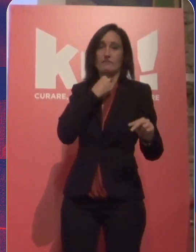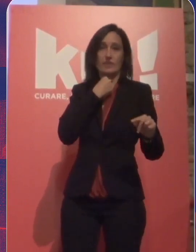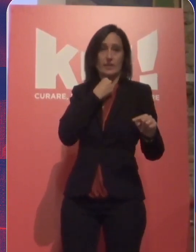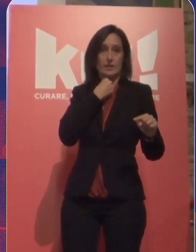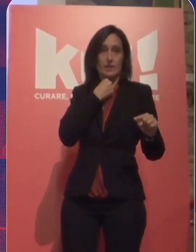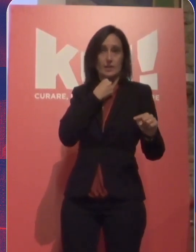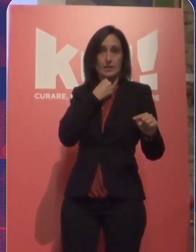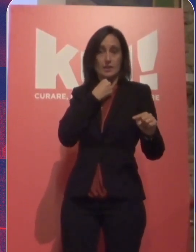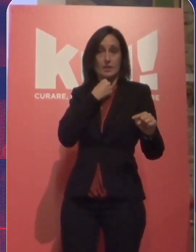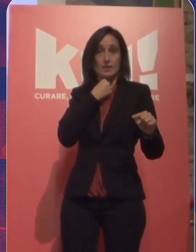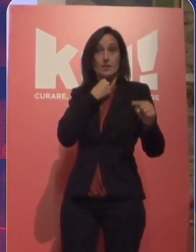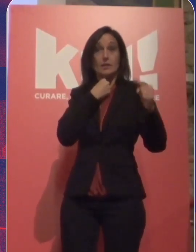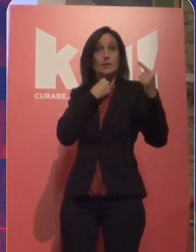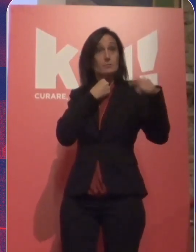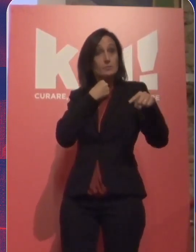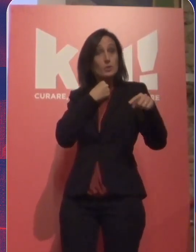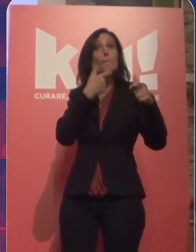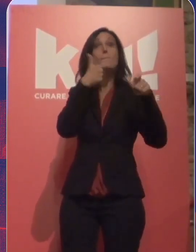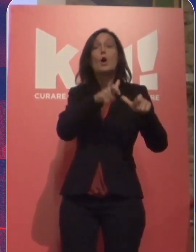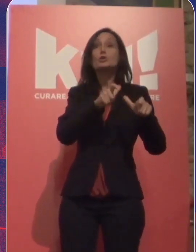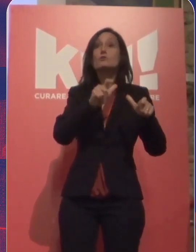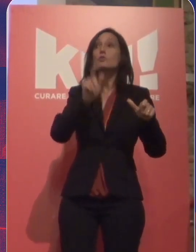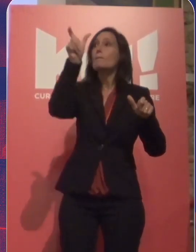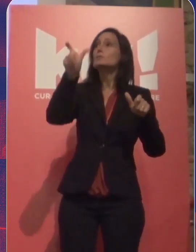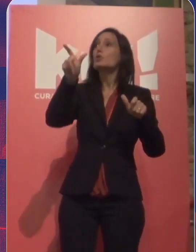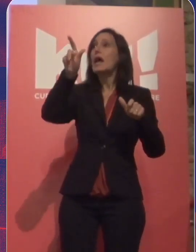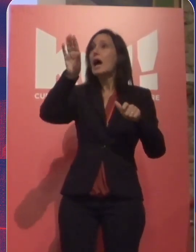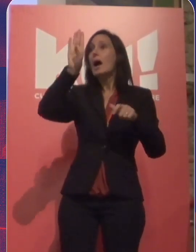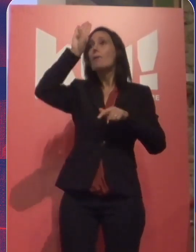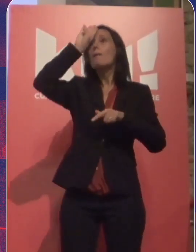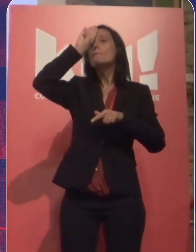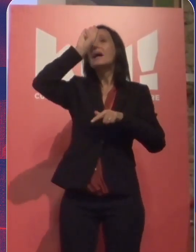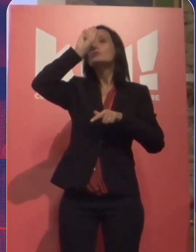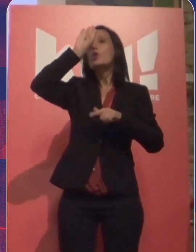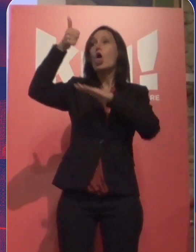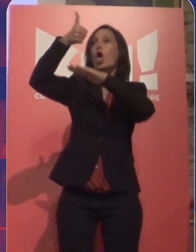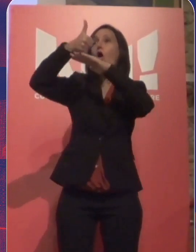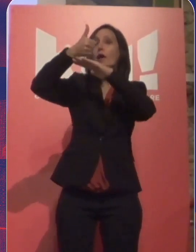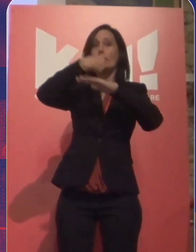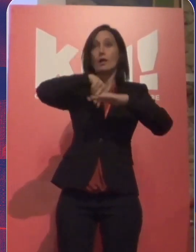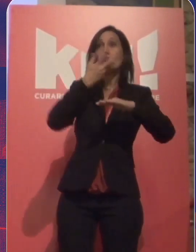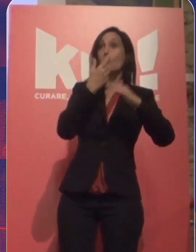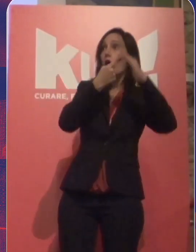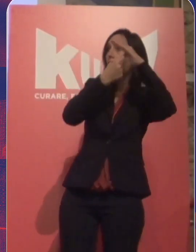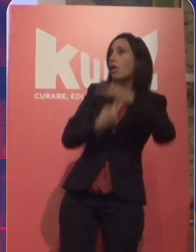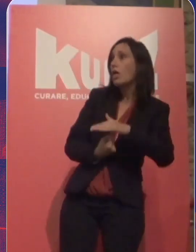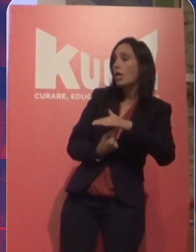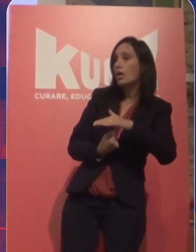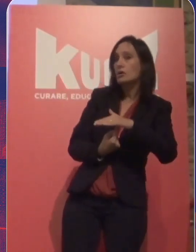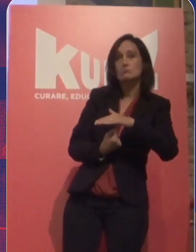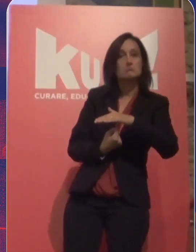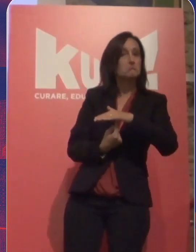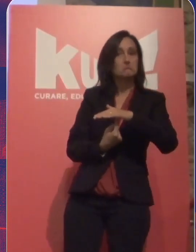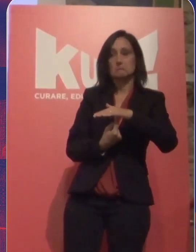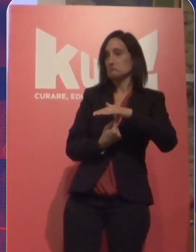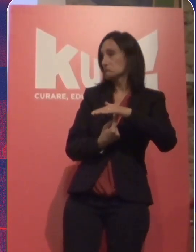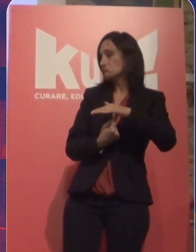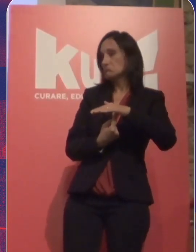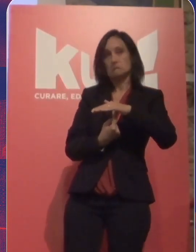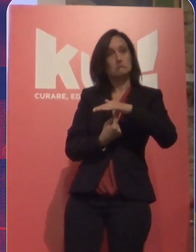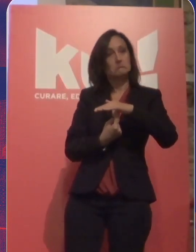sottometterci ad un padrone questa la pulsione sicuritaria descritta nella psicologia delle masse del fascismo